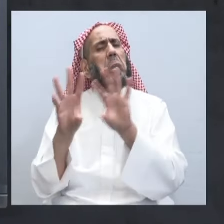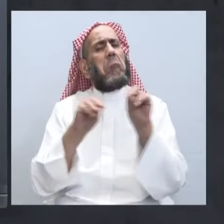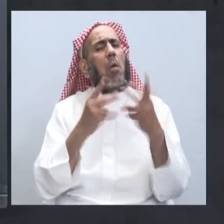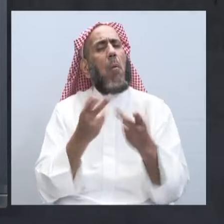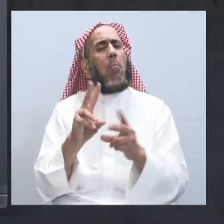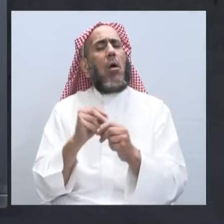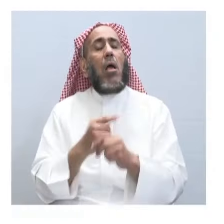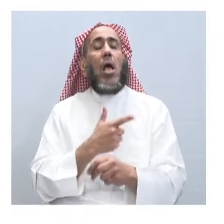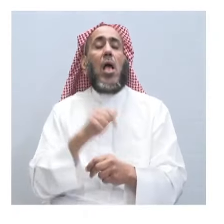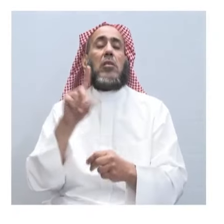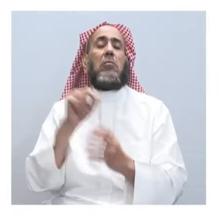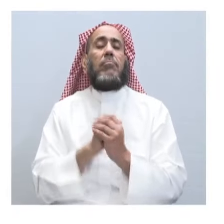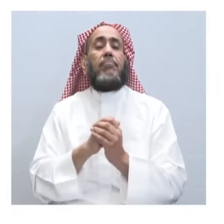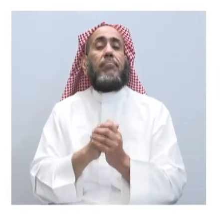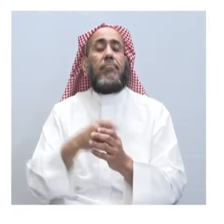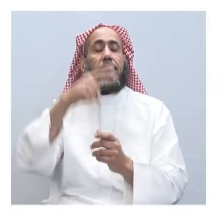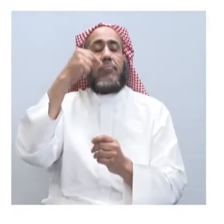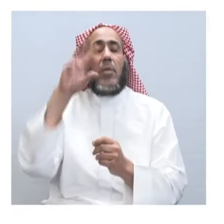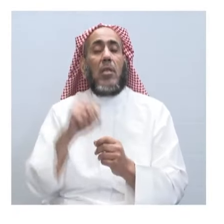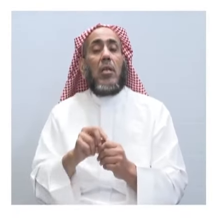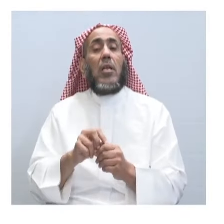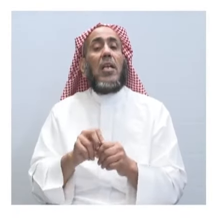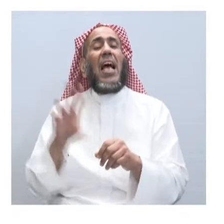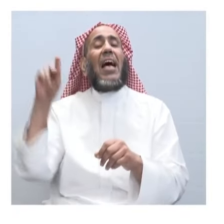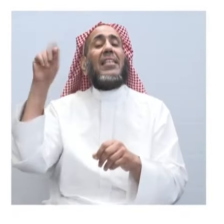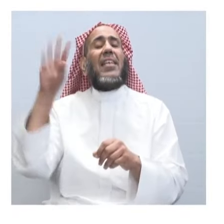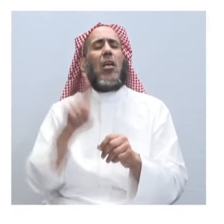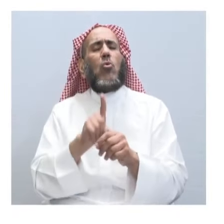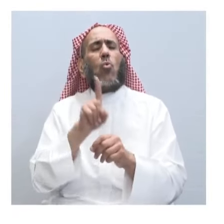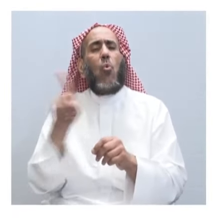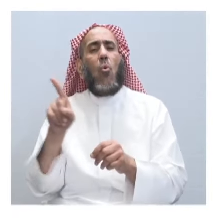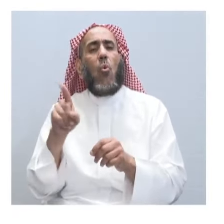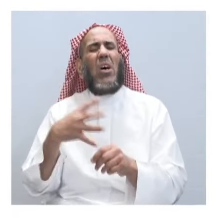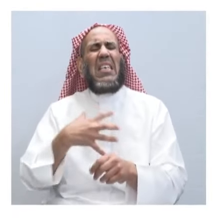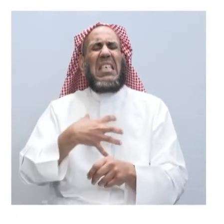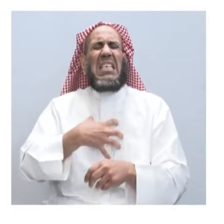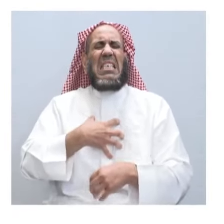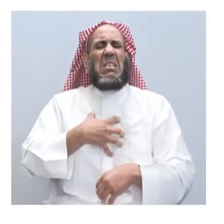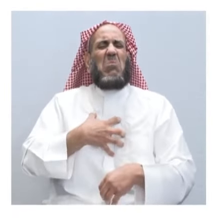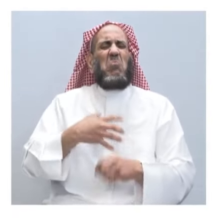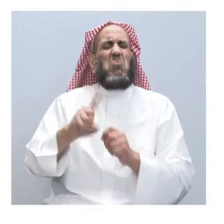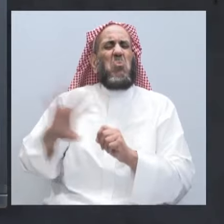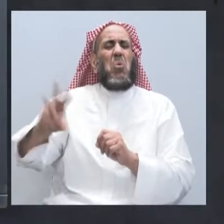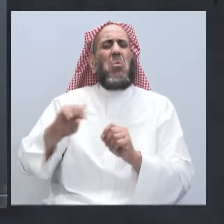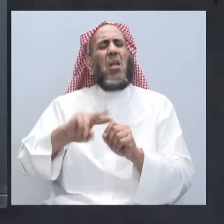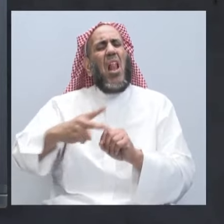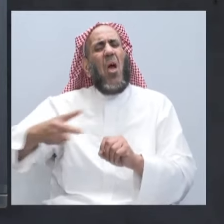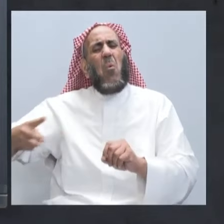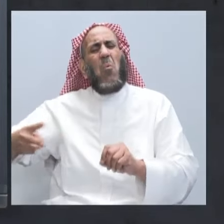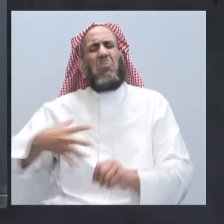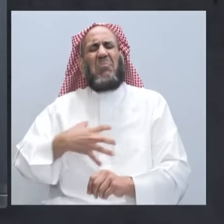تطير احسنتم اذا التطير هو التشاؤم هو شكل من اشكال